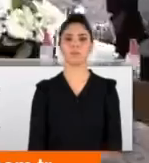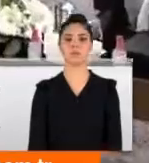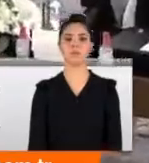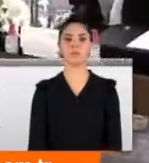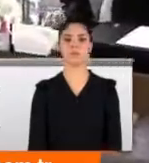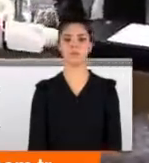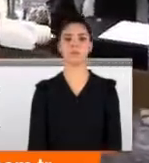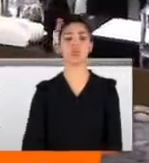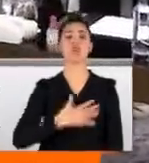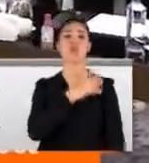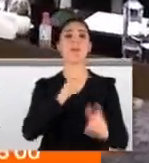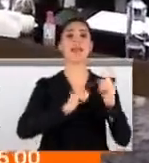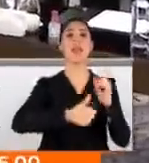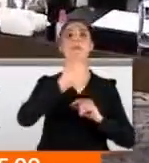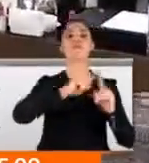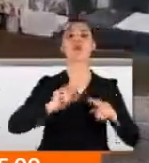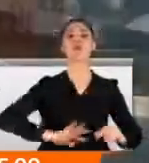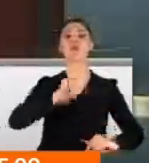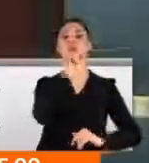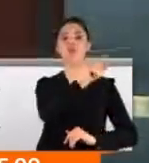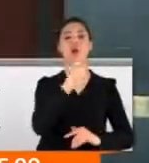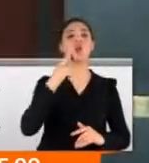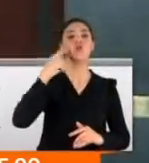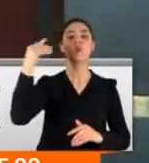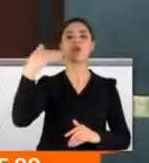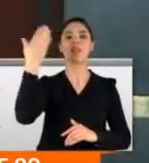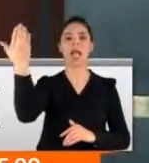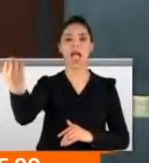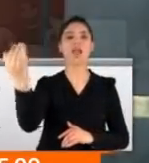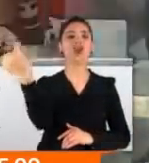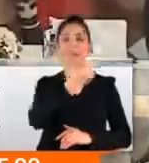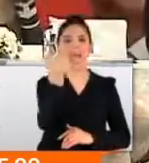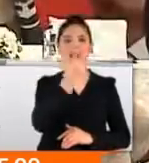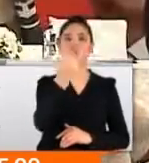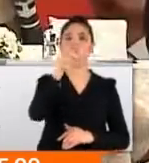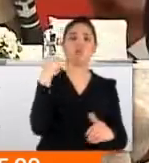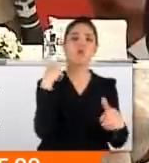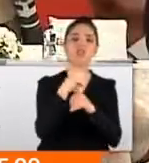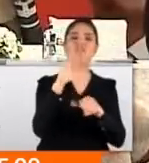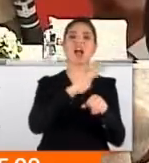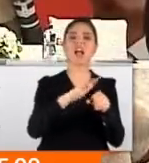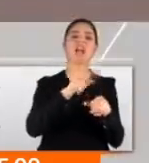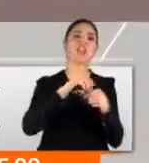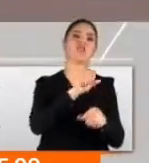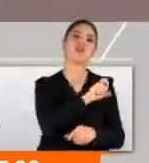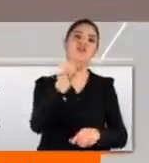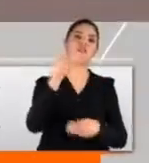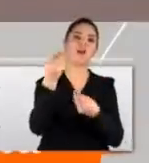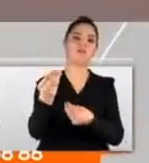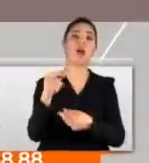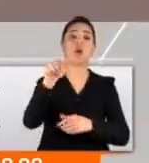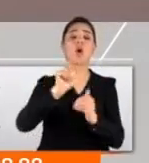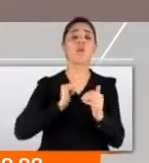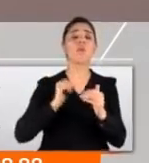satılmış. CHP Genel Başkanı Kemal Kılıçdaroğlu, Cumhurbaşkanı Erdoğan'ın eleştirilerine bu kez Kayseri'den yanıt verdi. Bütün